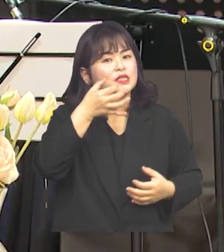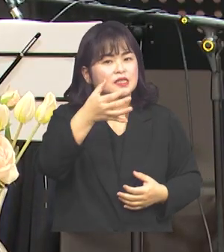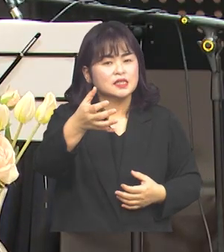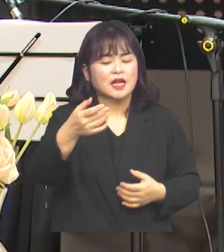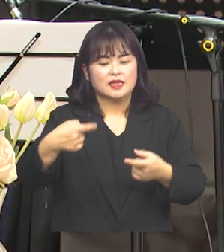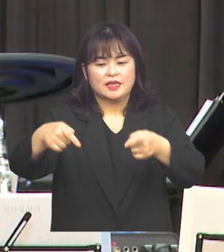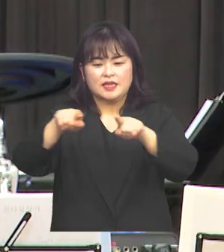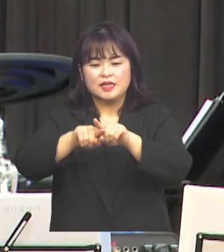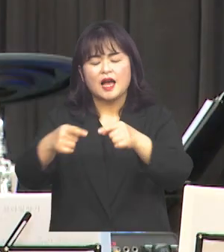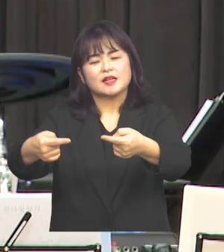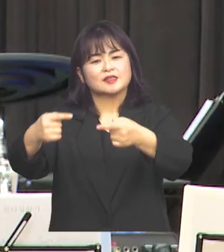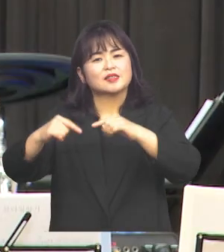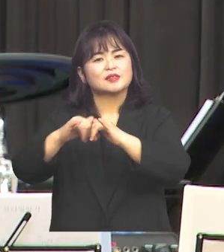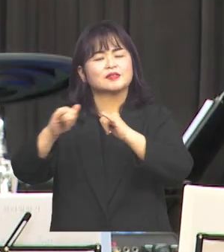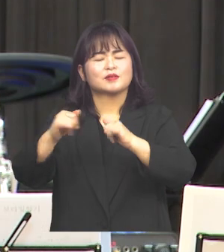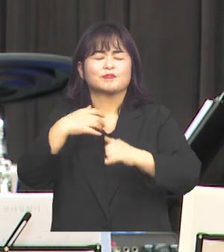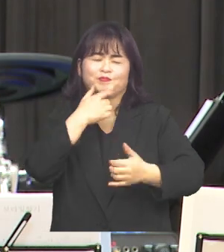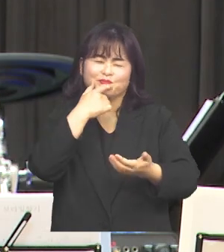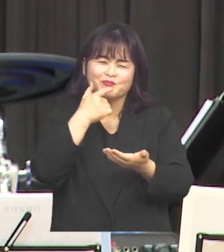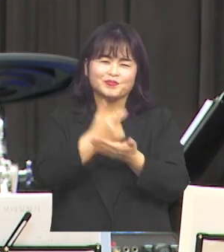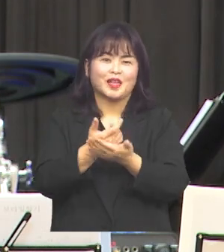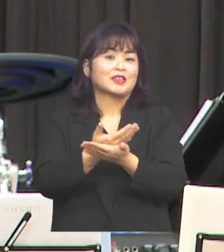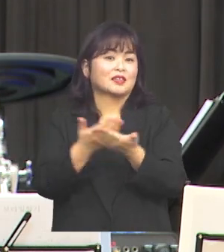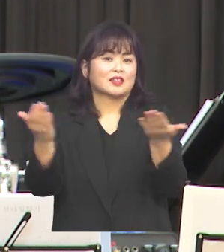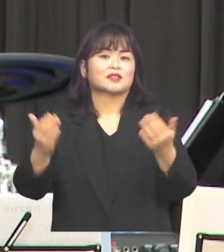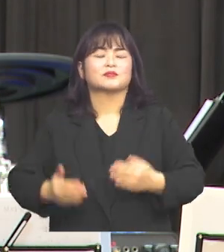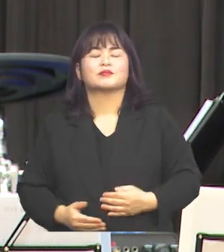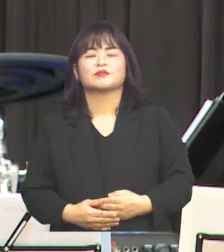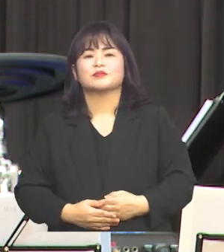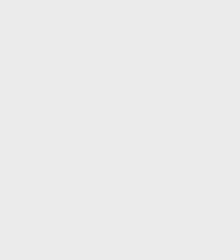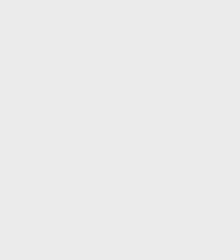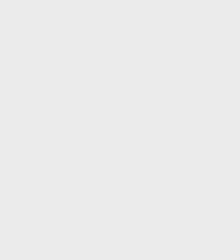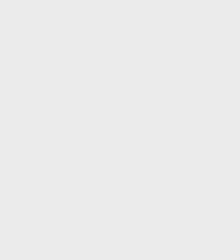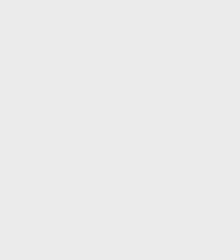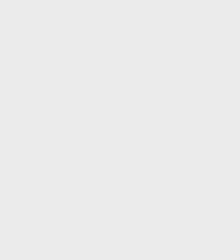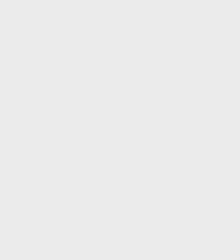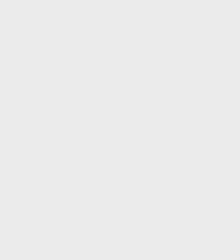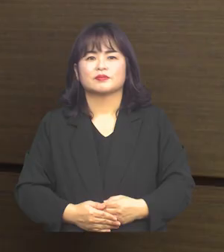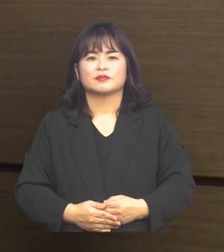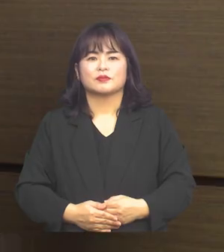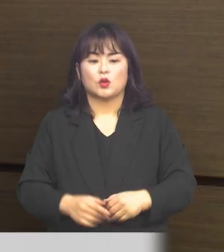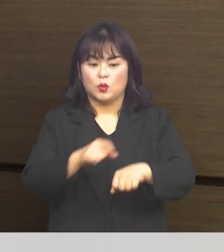진행되며 참석자들에게 깊은 감동을 선사했습니다.